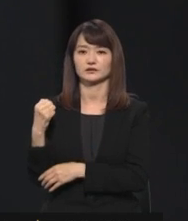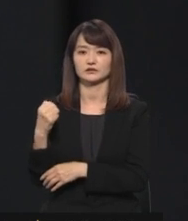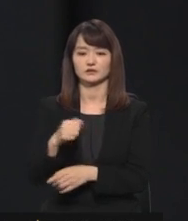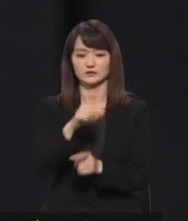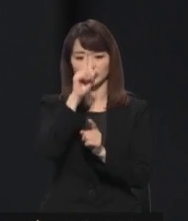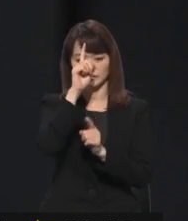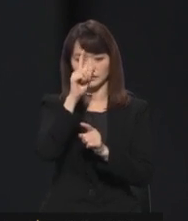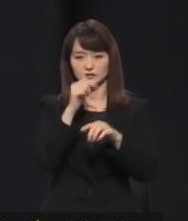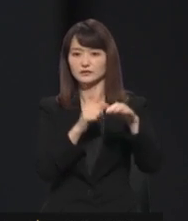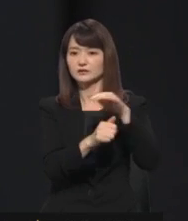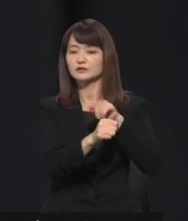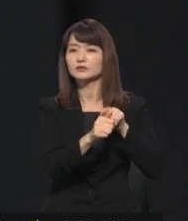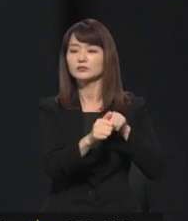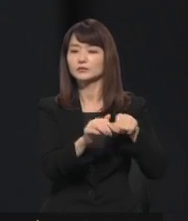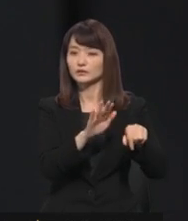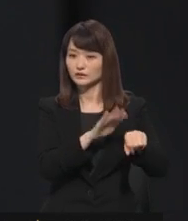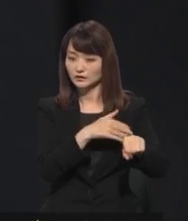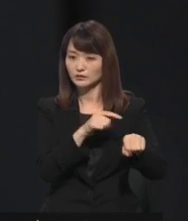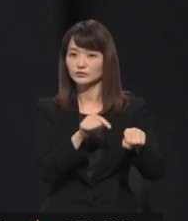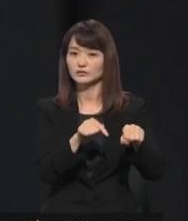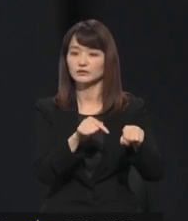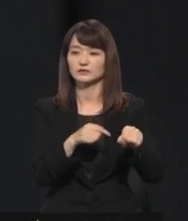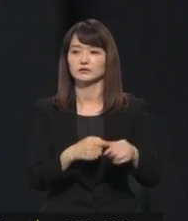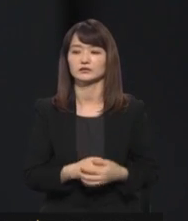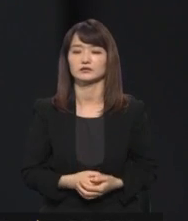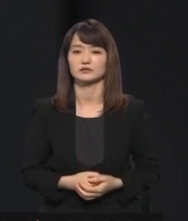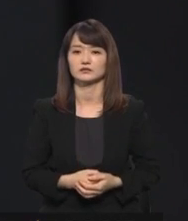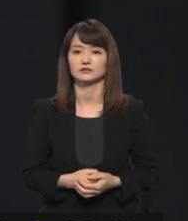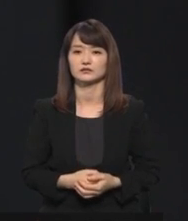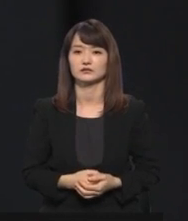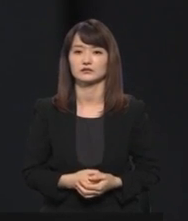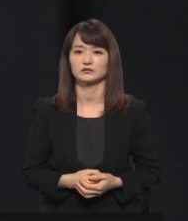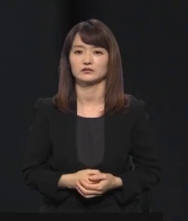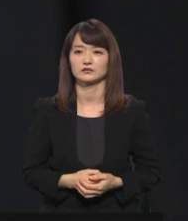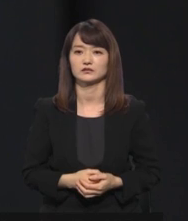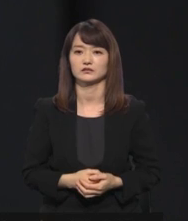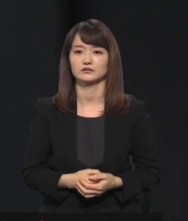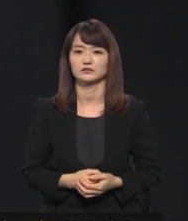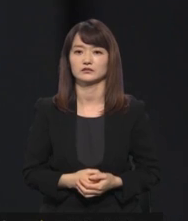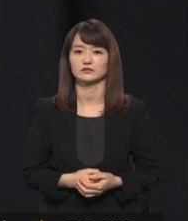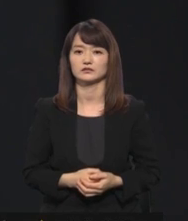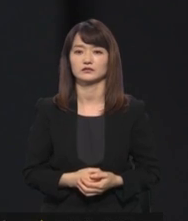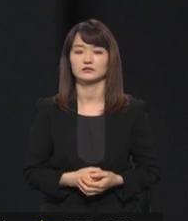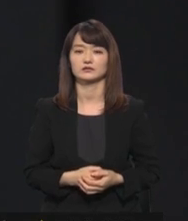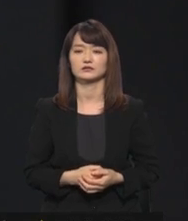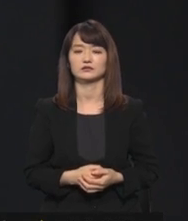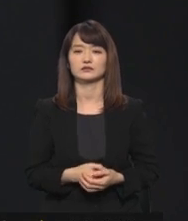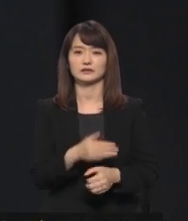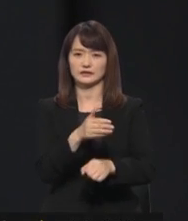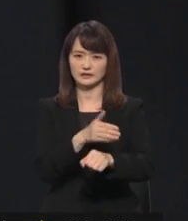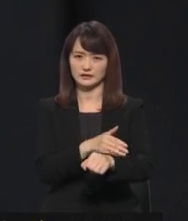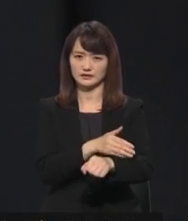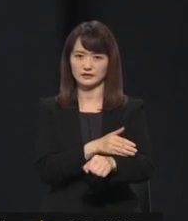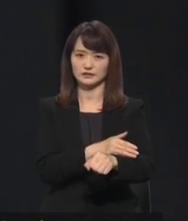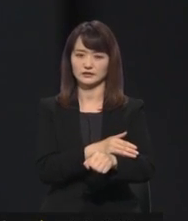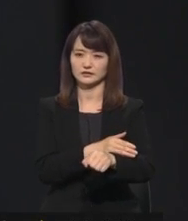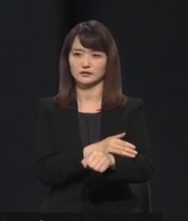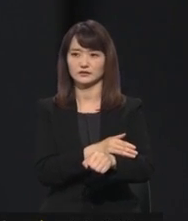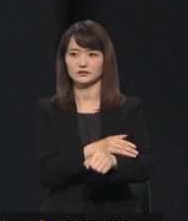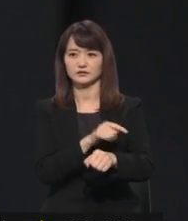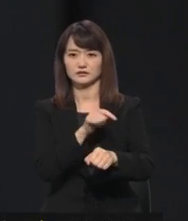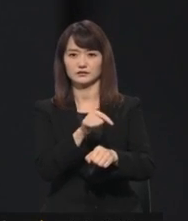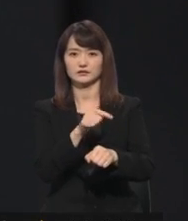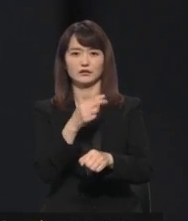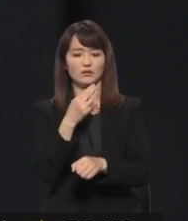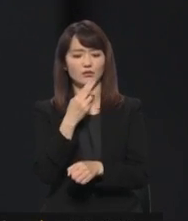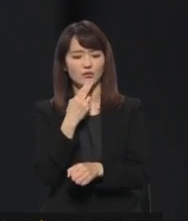대표가 잘못 알고 이런 식으로 그 사실을 북부 풀린다 라는 식의 2가 나오면 없던 외도